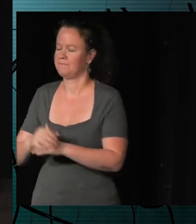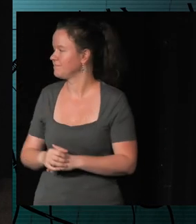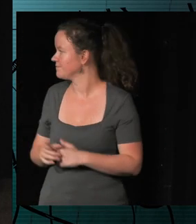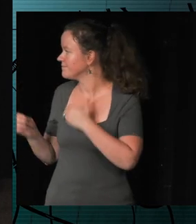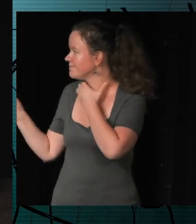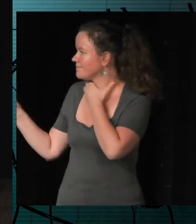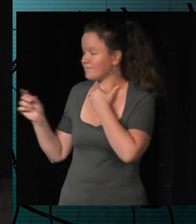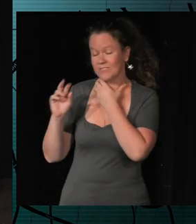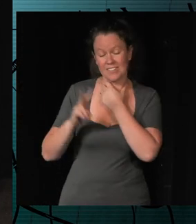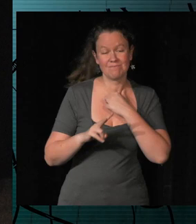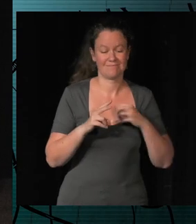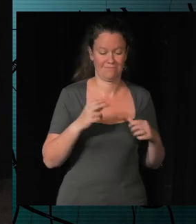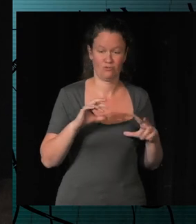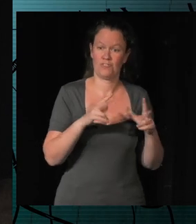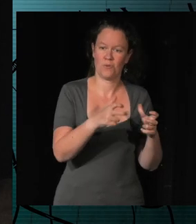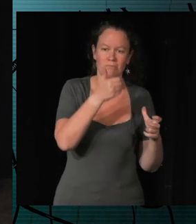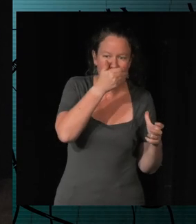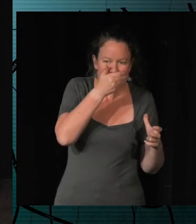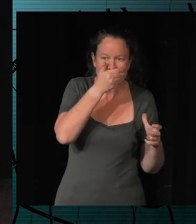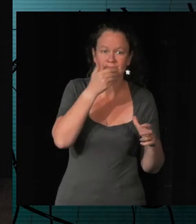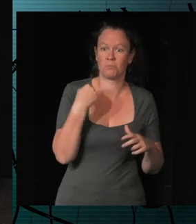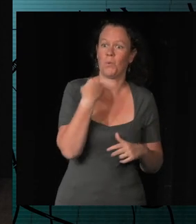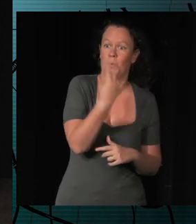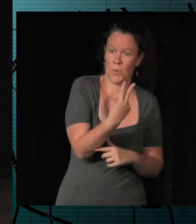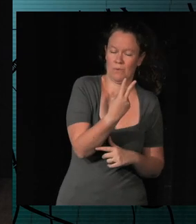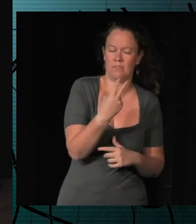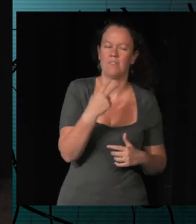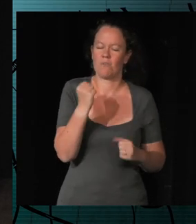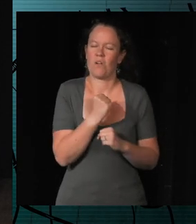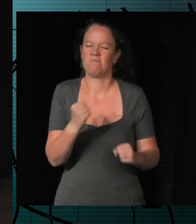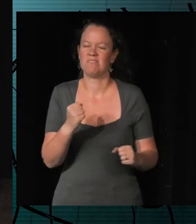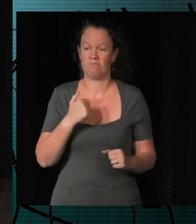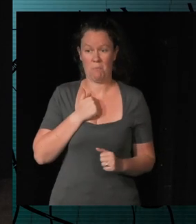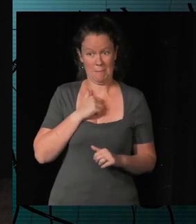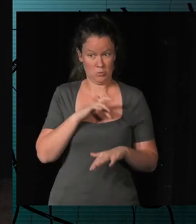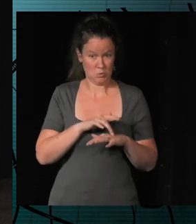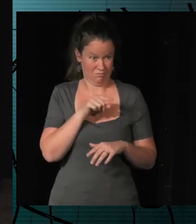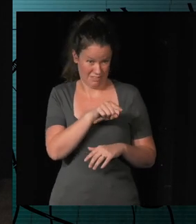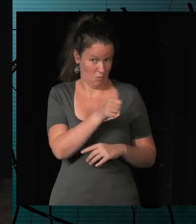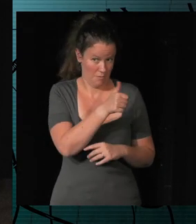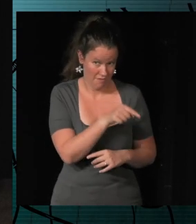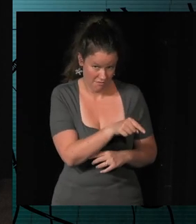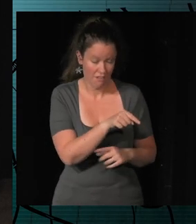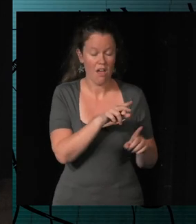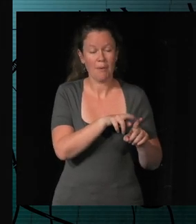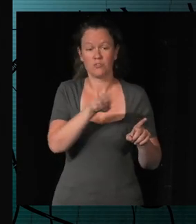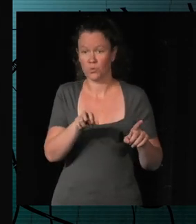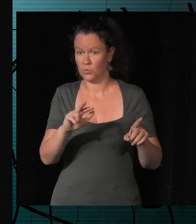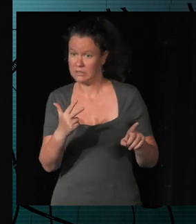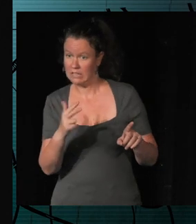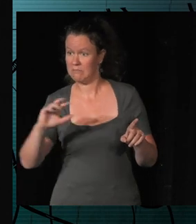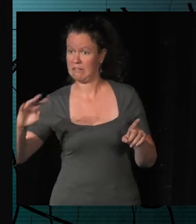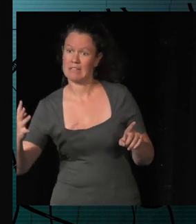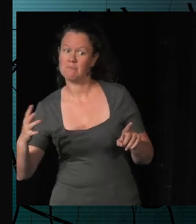chef-dœuvre assez incroyable moi c'est le premier que j'ai fait c'était salental 2 euh et puis après le 3 et le 4 et j'ai jamais fait le